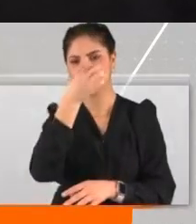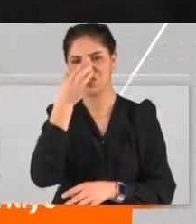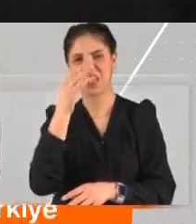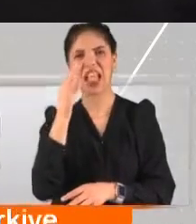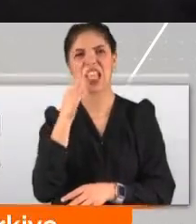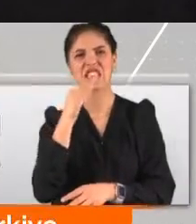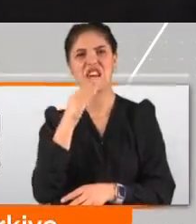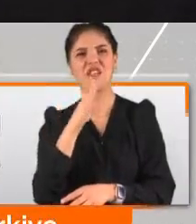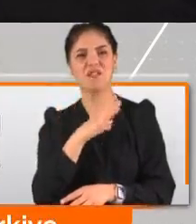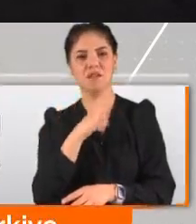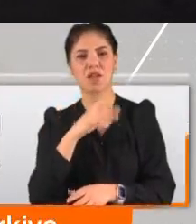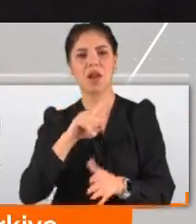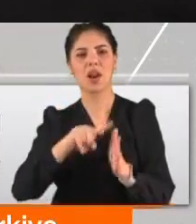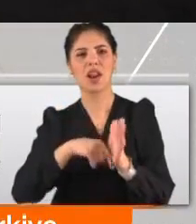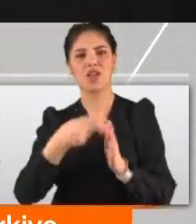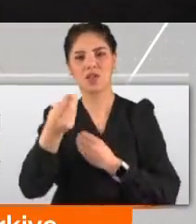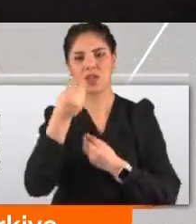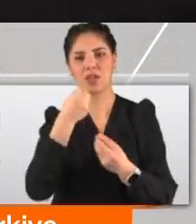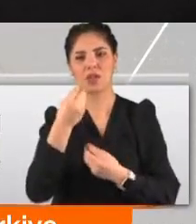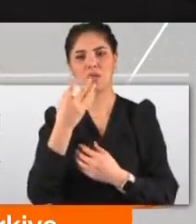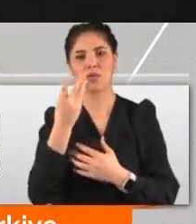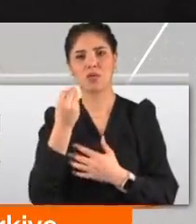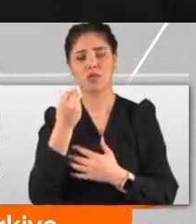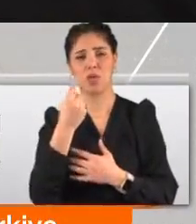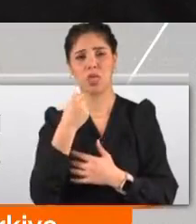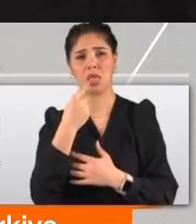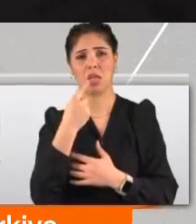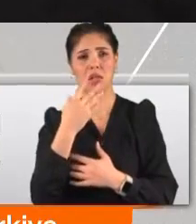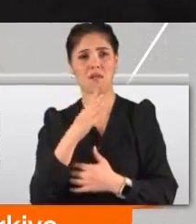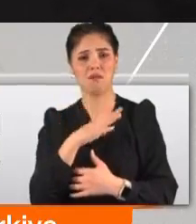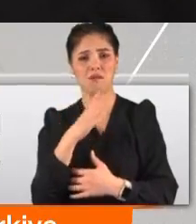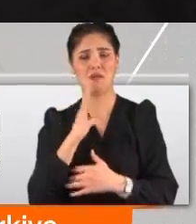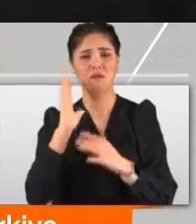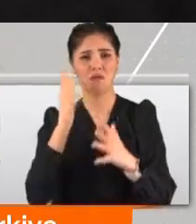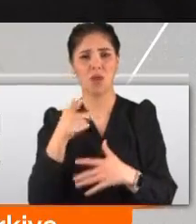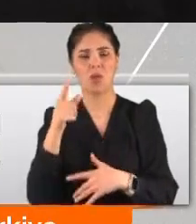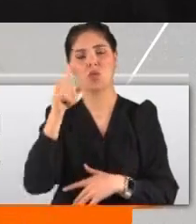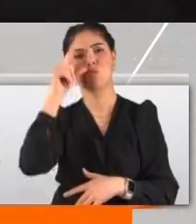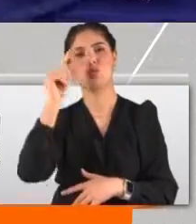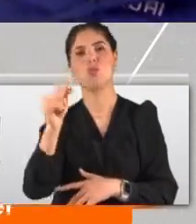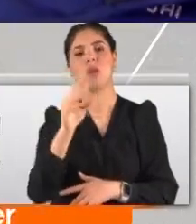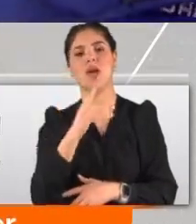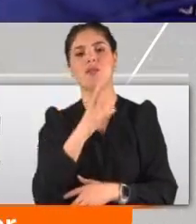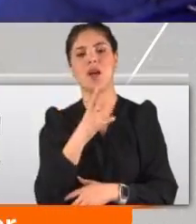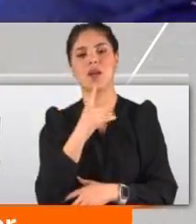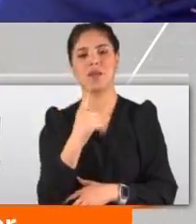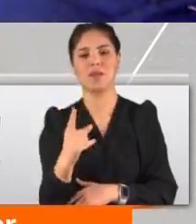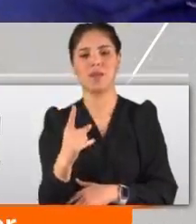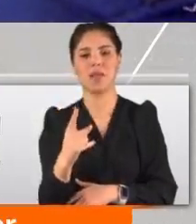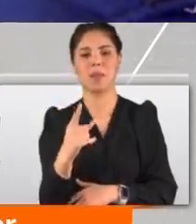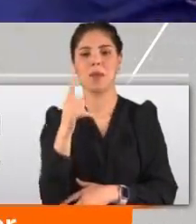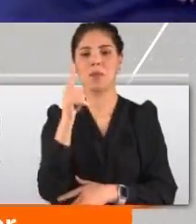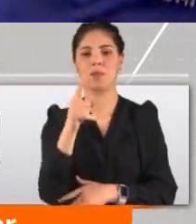ekşimsi bir tadı vardır ama reçeli yediğiniz zaman çok kıvamlı tatlıdır. Aşırı tatlıdır. İşte oradan şüphelenmek lazım. Özünü katıyoruz